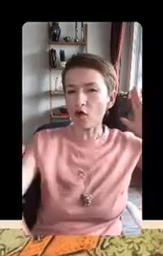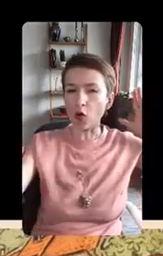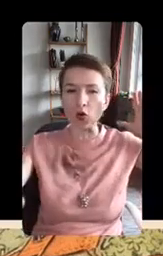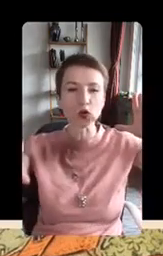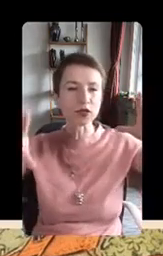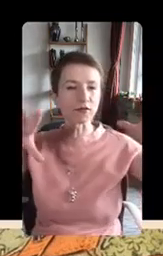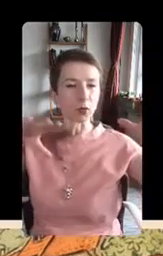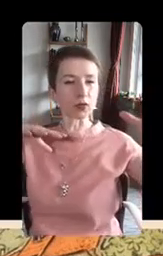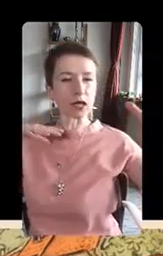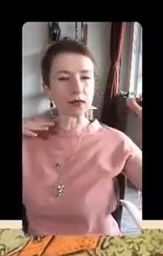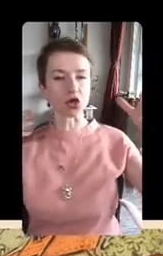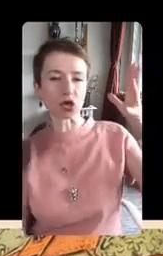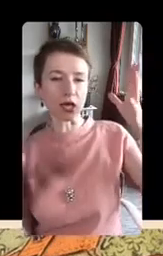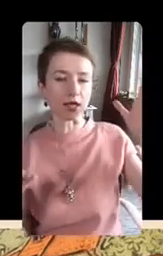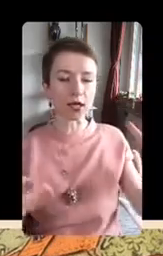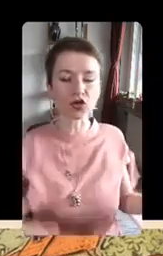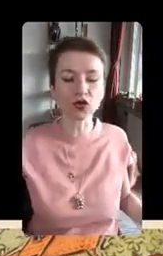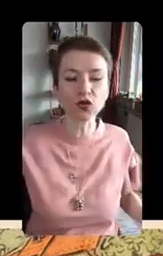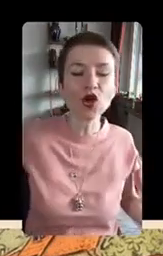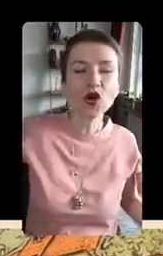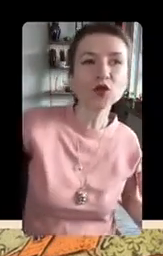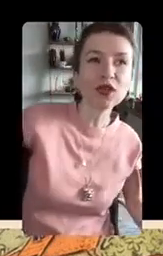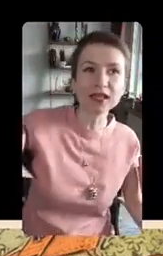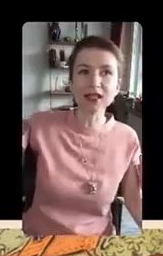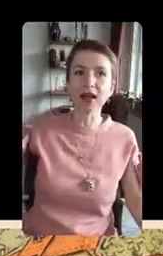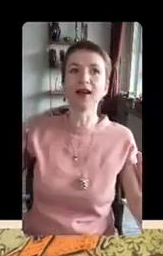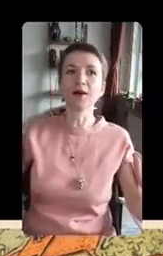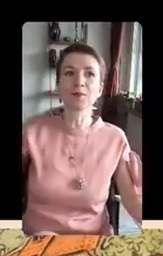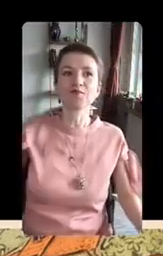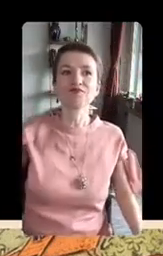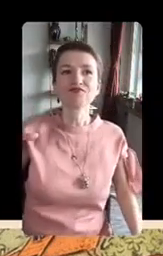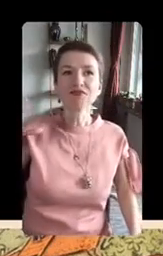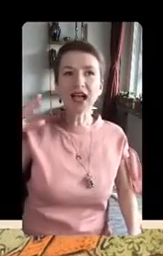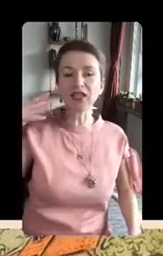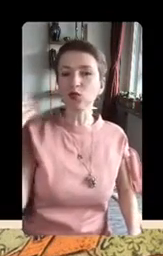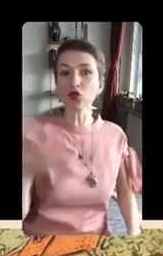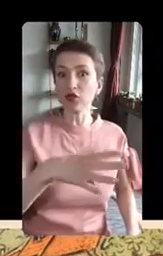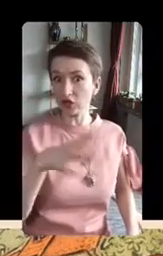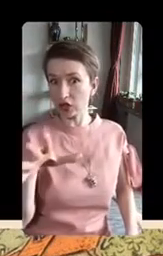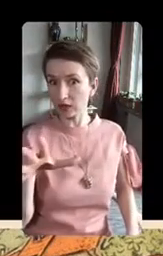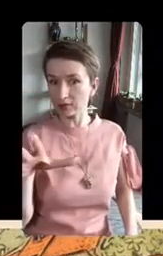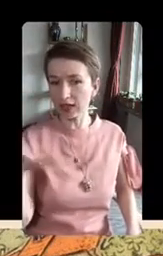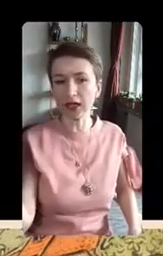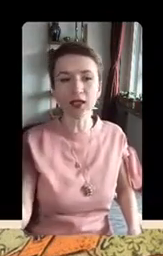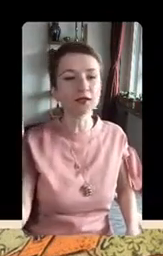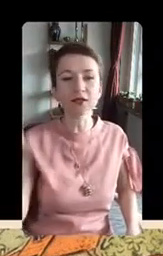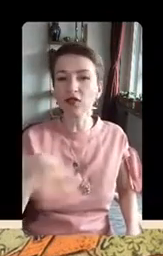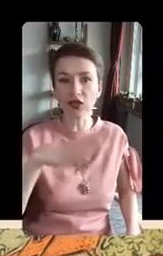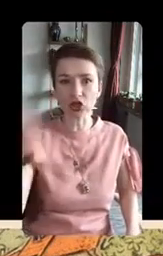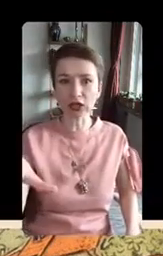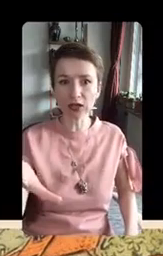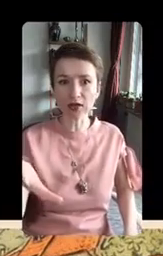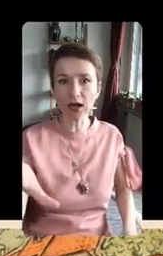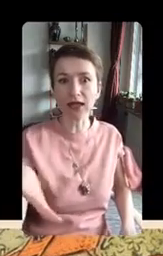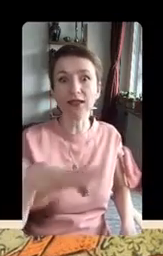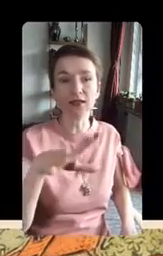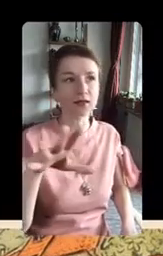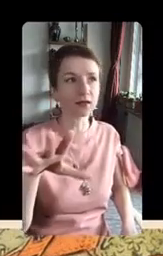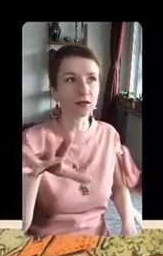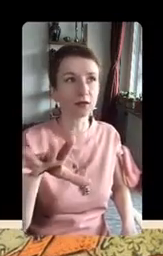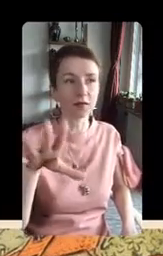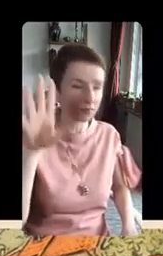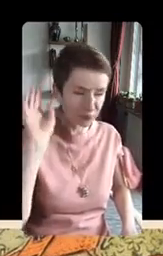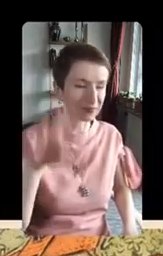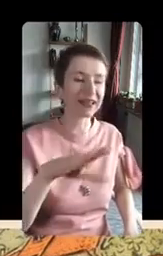что вот у них свободные отношения, что вот у нас один муж, две жены, или две жены,